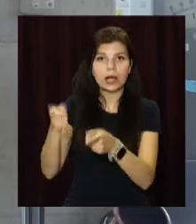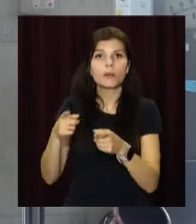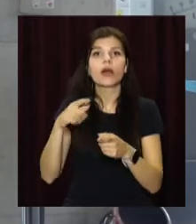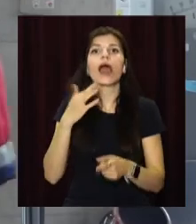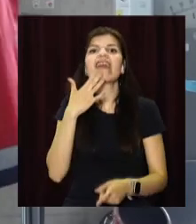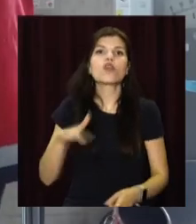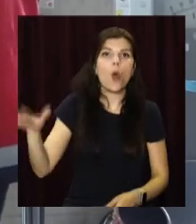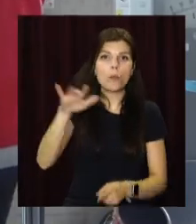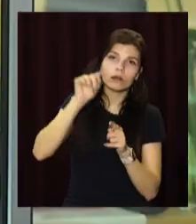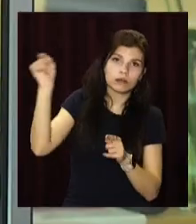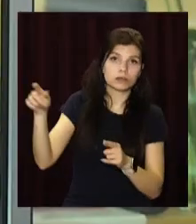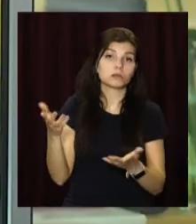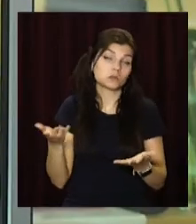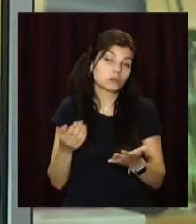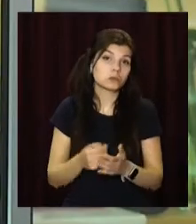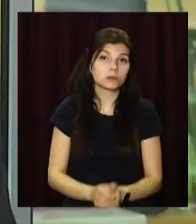країни Європи.